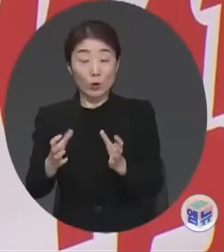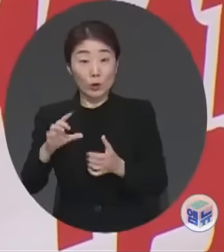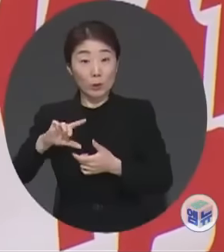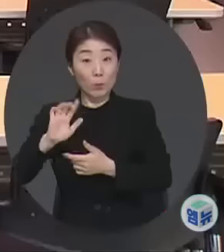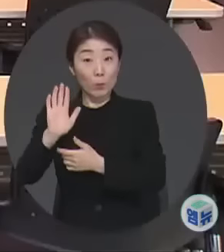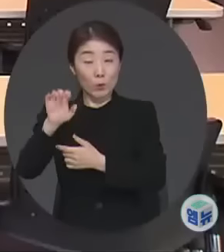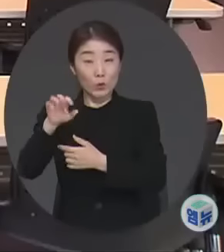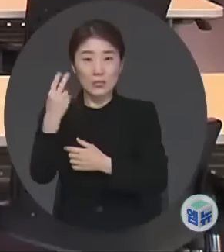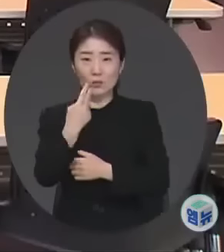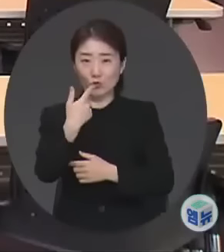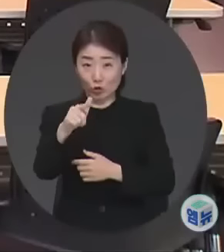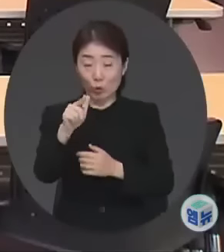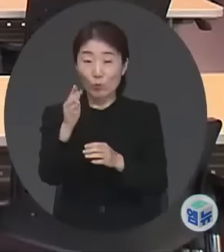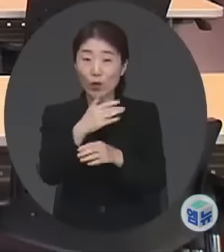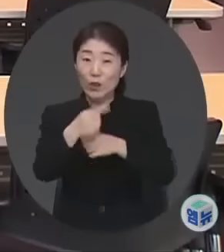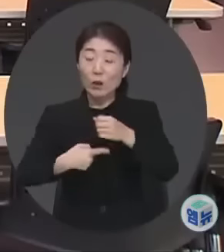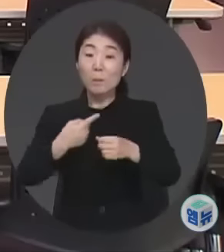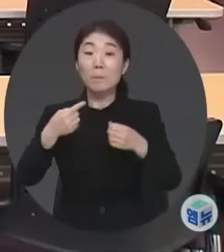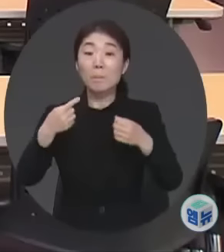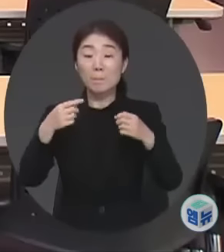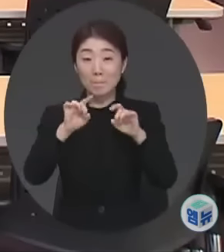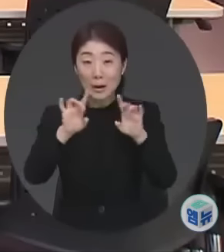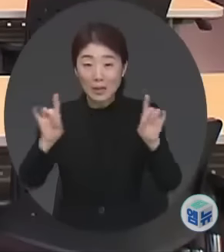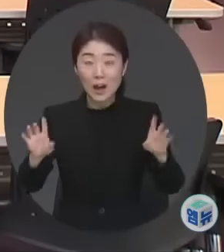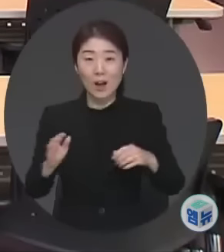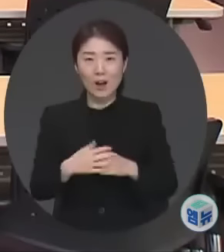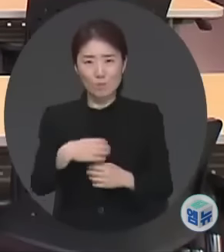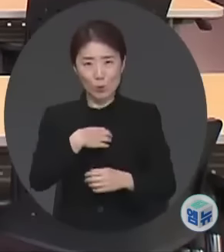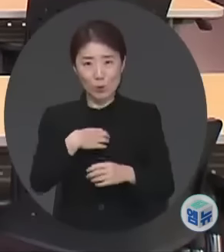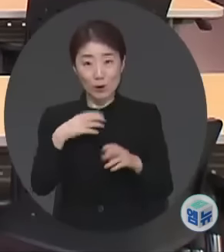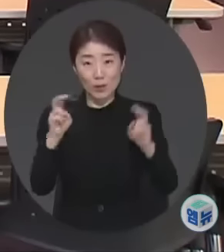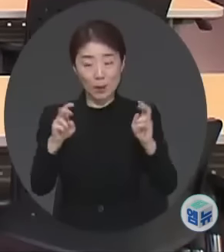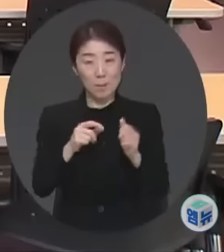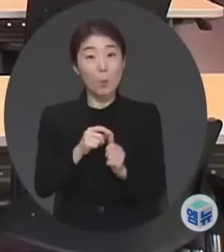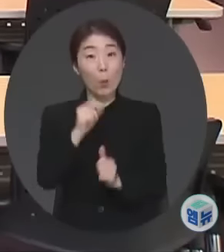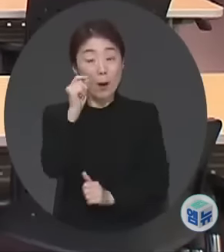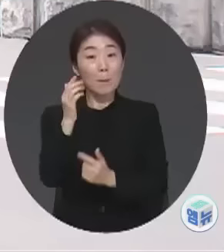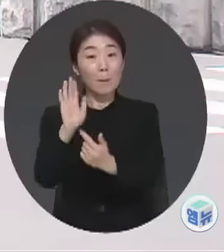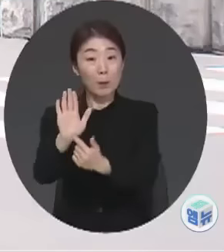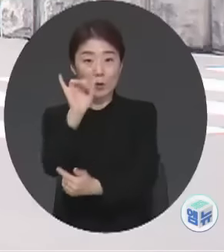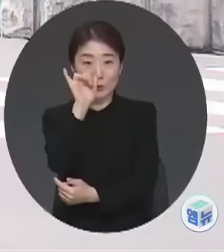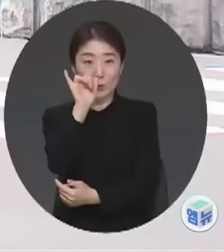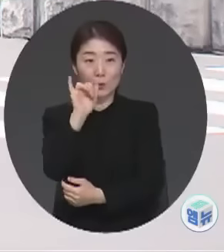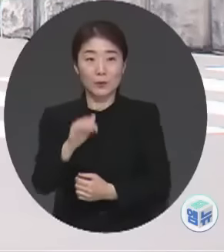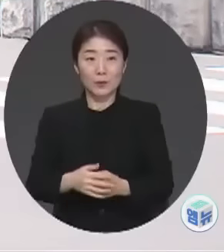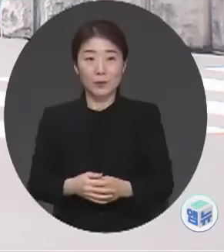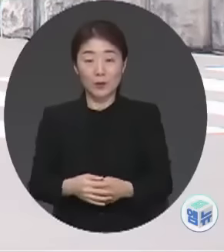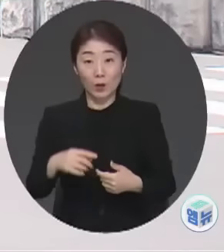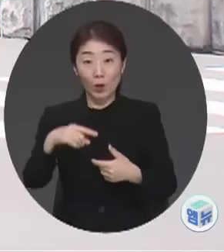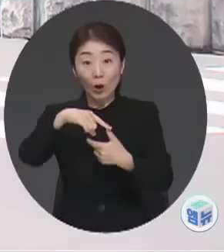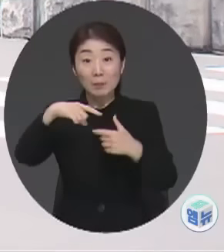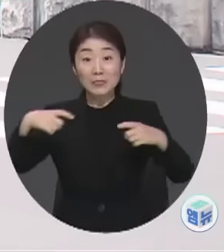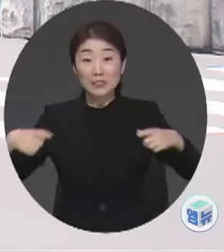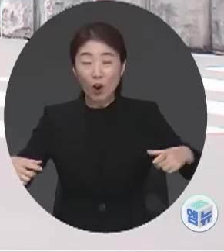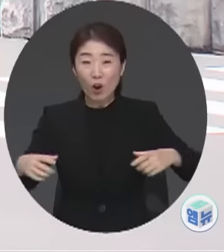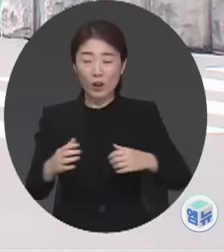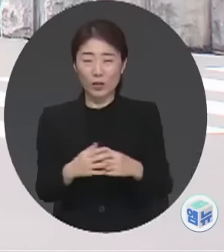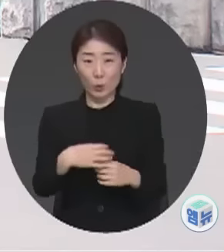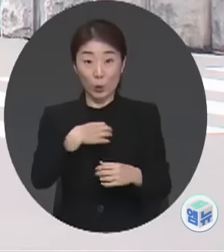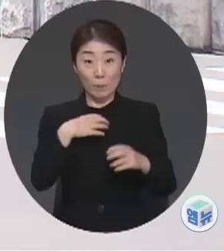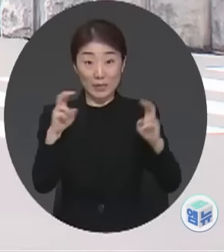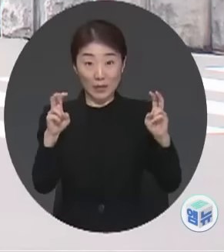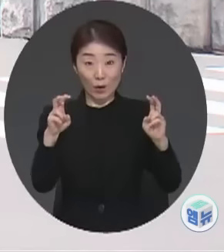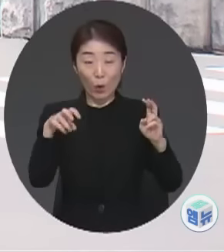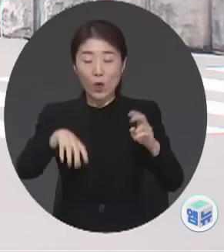지난 2006년부터 해마다 최악의 살인기업을 선정해 발표하고 있습니다. 경남 지역 최악의 살인기업